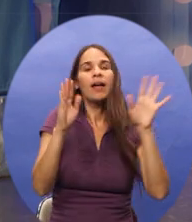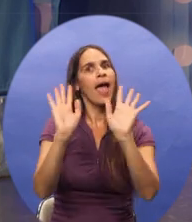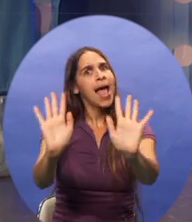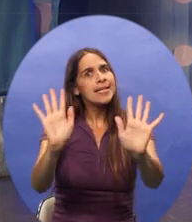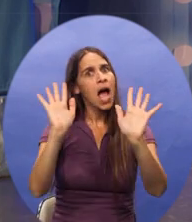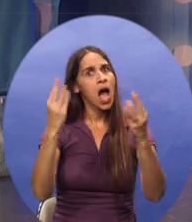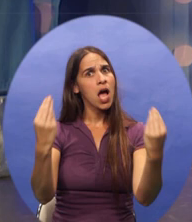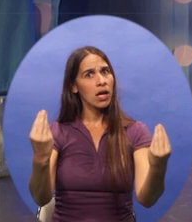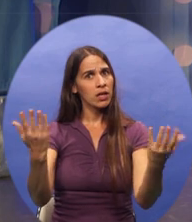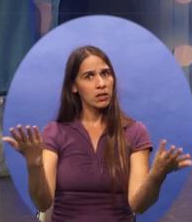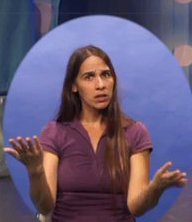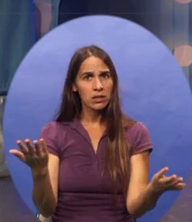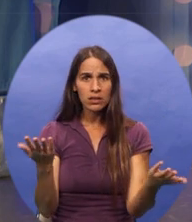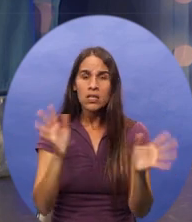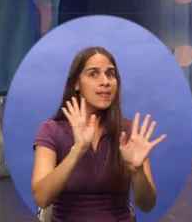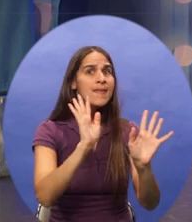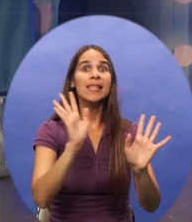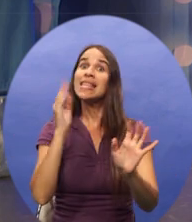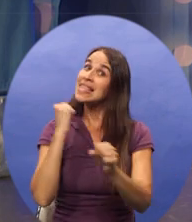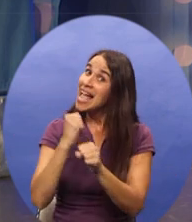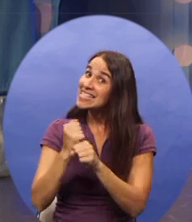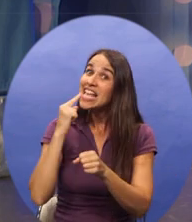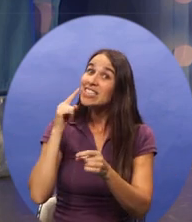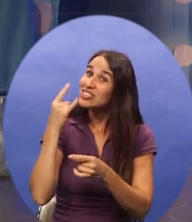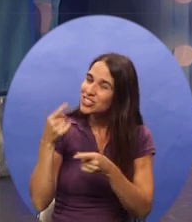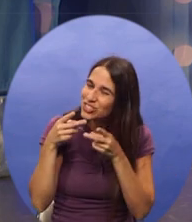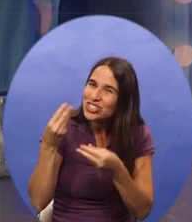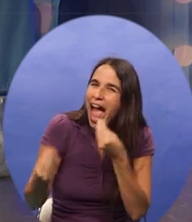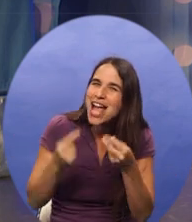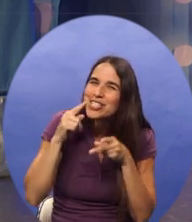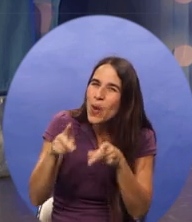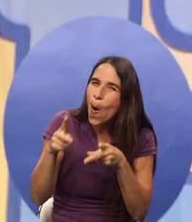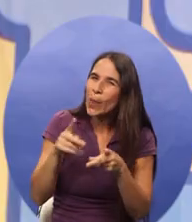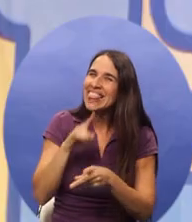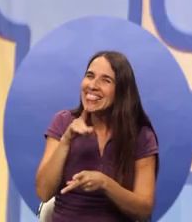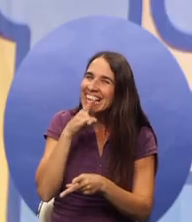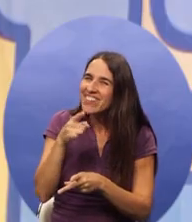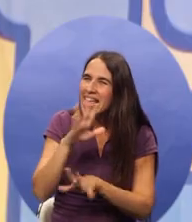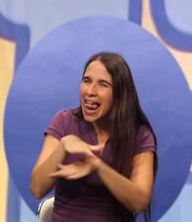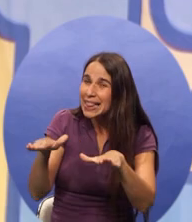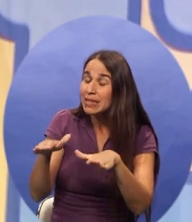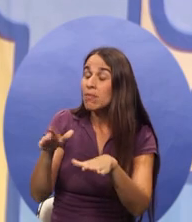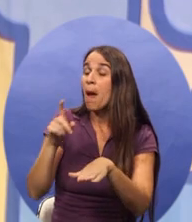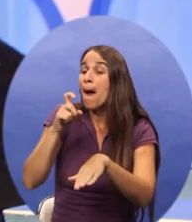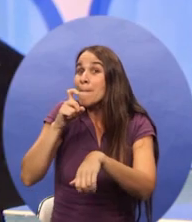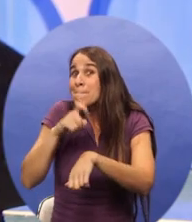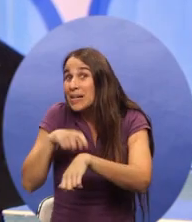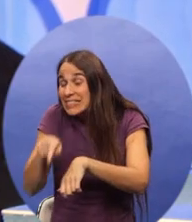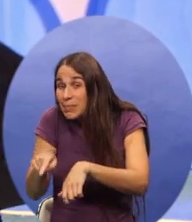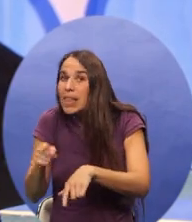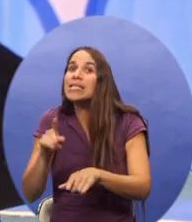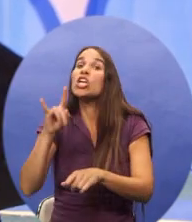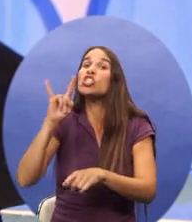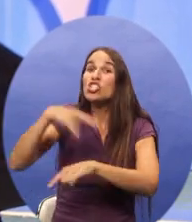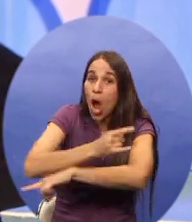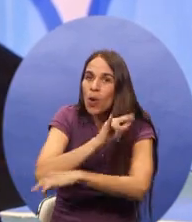רגע, רגע. אז תעשה עכשיו את שעשועון הטריוויה עם הילדים, בזמן הזה שאול יגיע עם